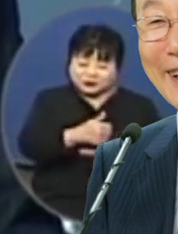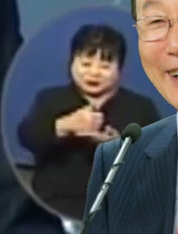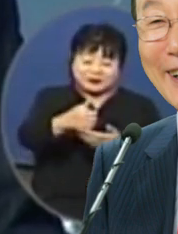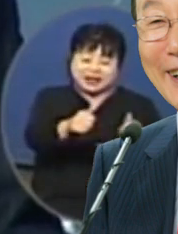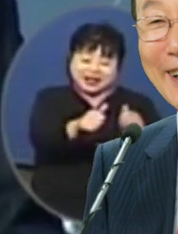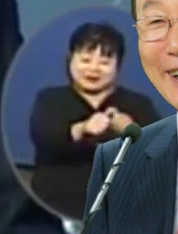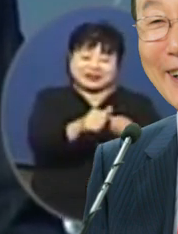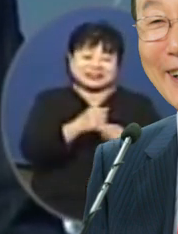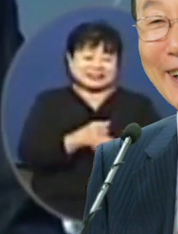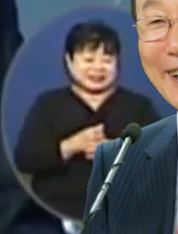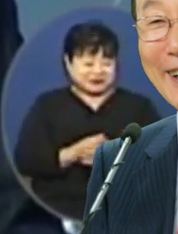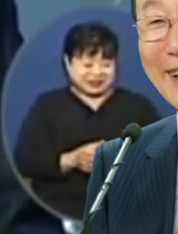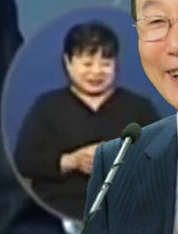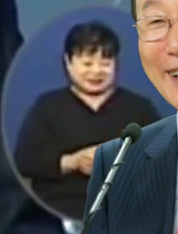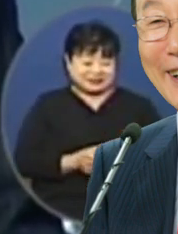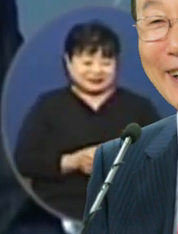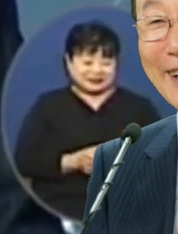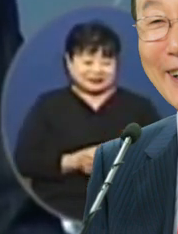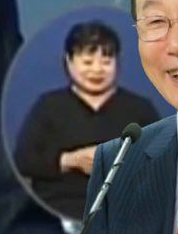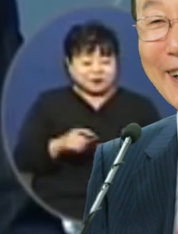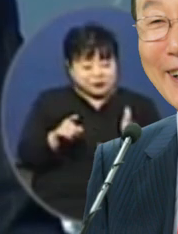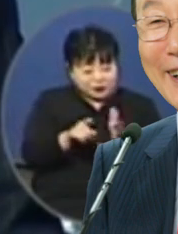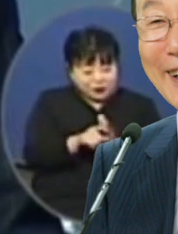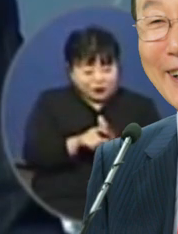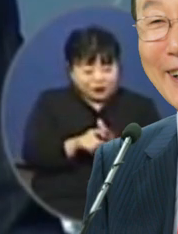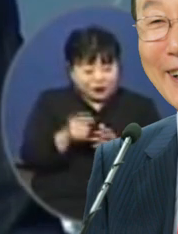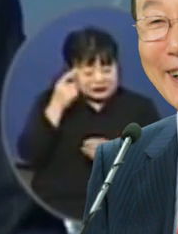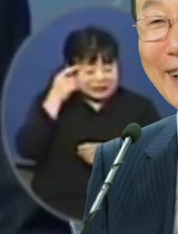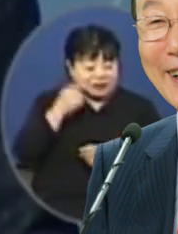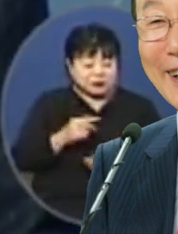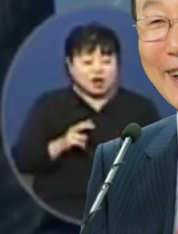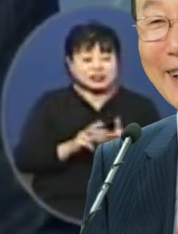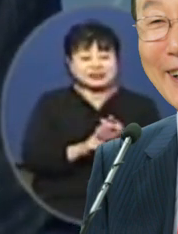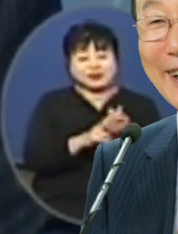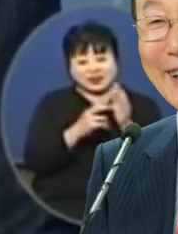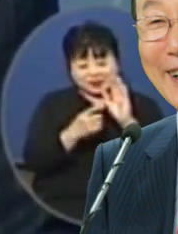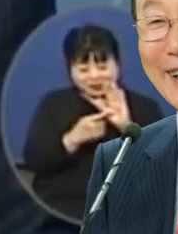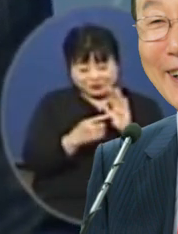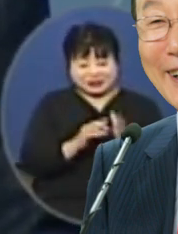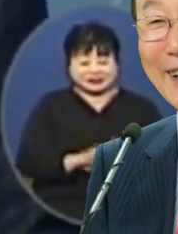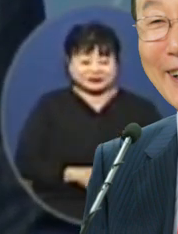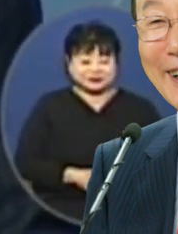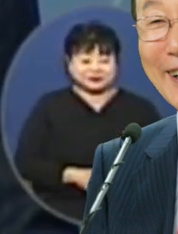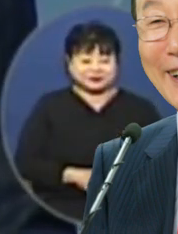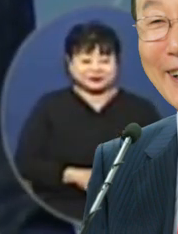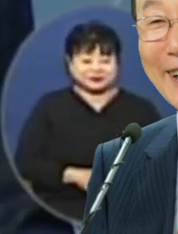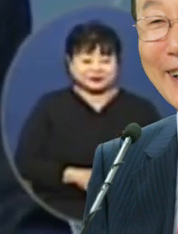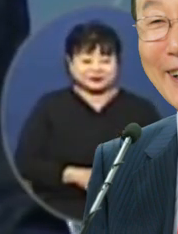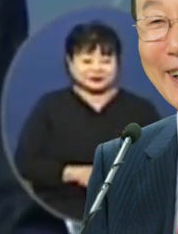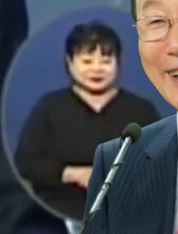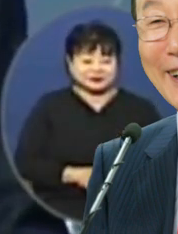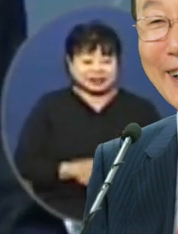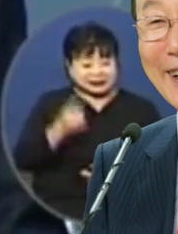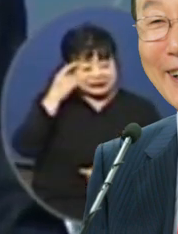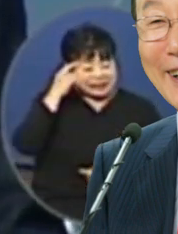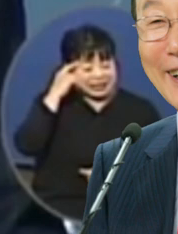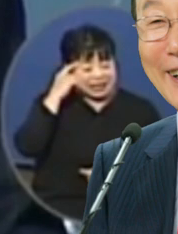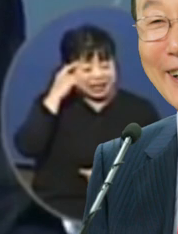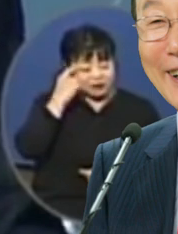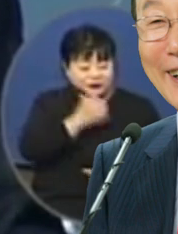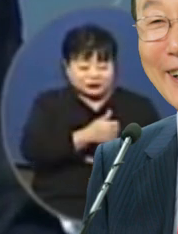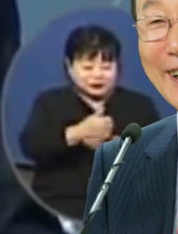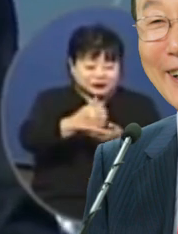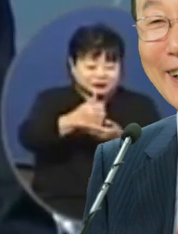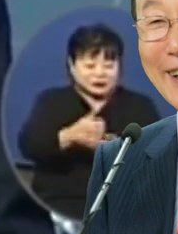같이 계심으로 믿었고 상상하면 기적이 일어나는 것입니다. 그러면 내가 상상해야 돼요.